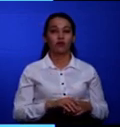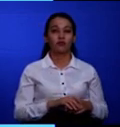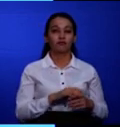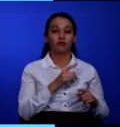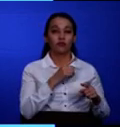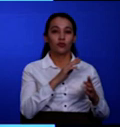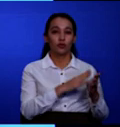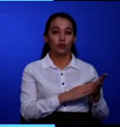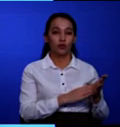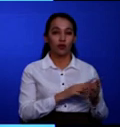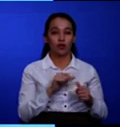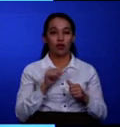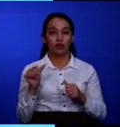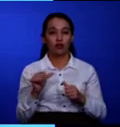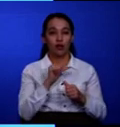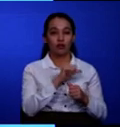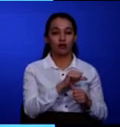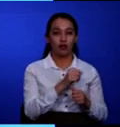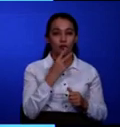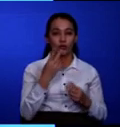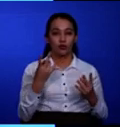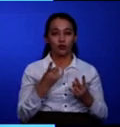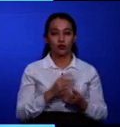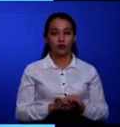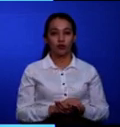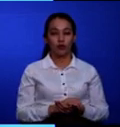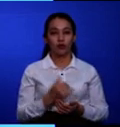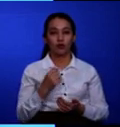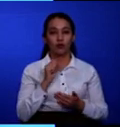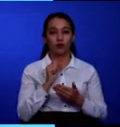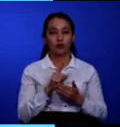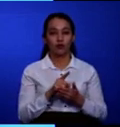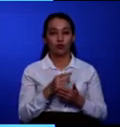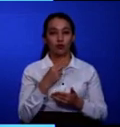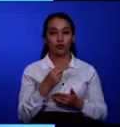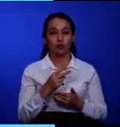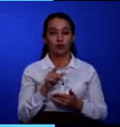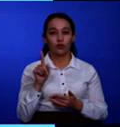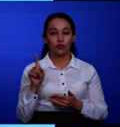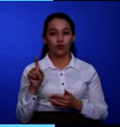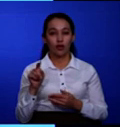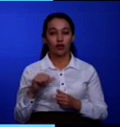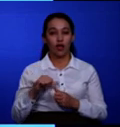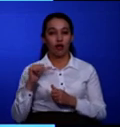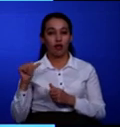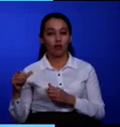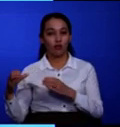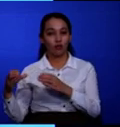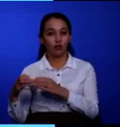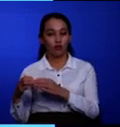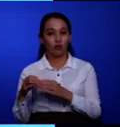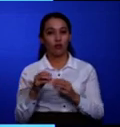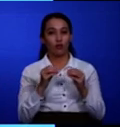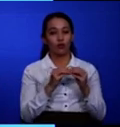ko'rinishida tasvirlab olamiz. Va berilgan misolimizga qo'yib, yuzliklarni alohida guruhlarga bo'lib